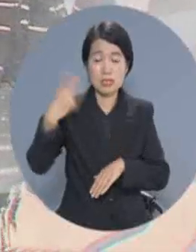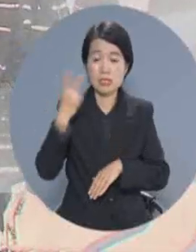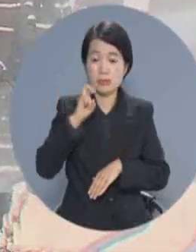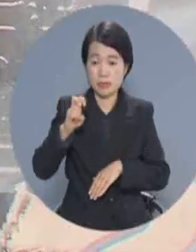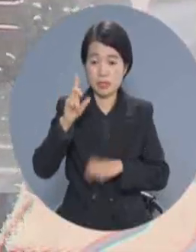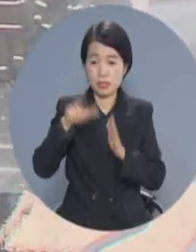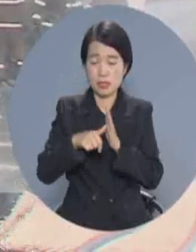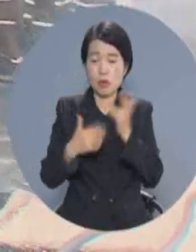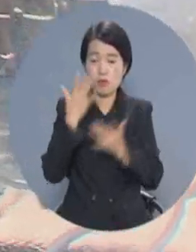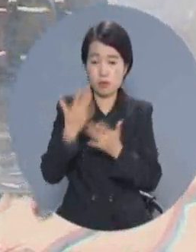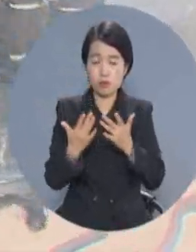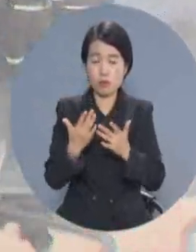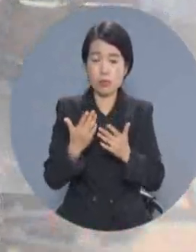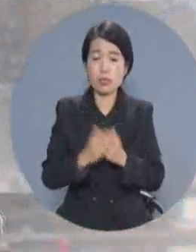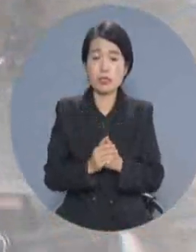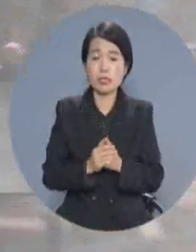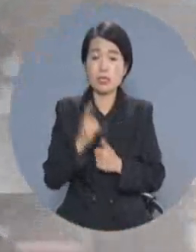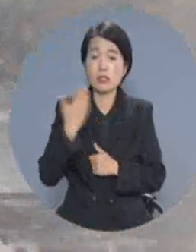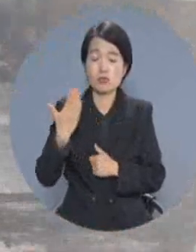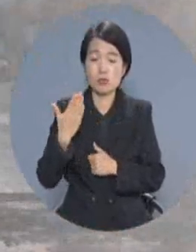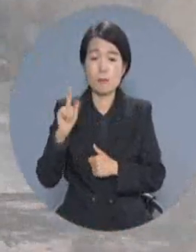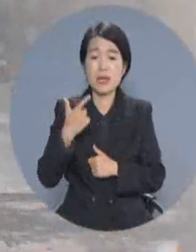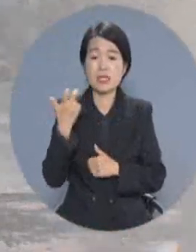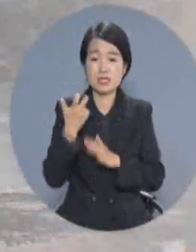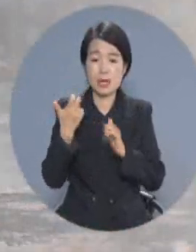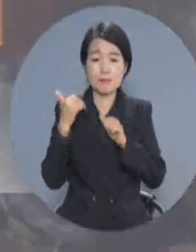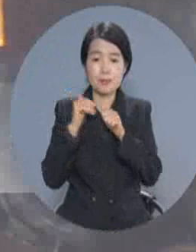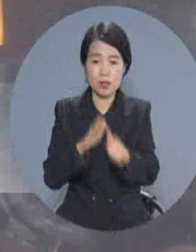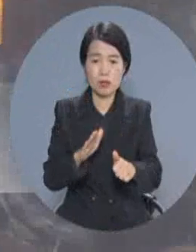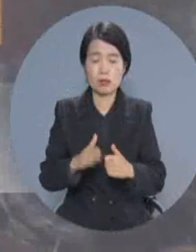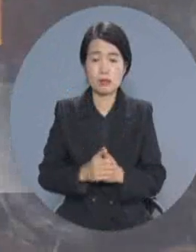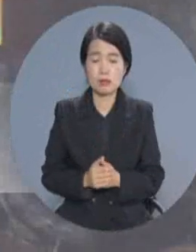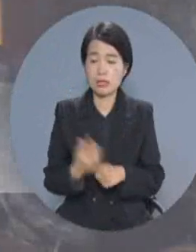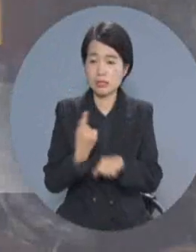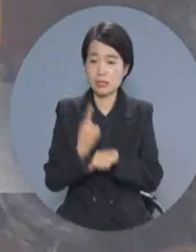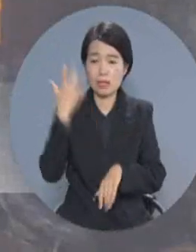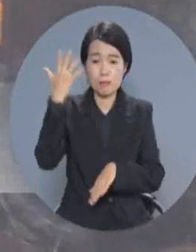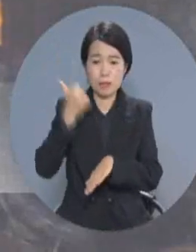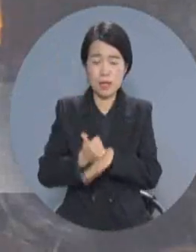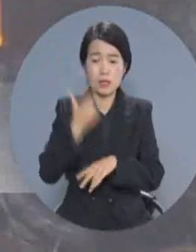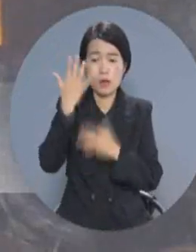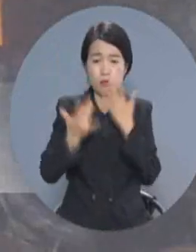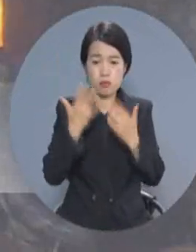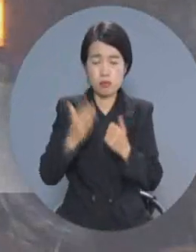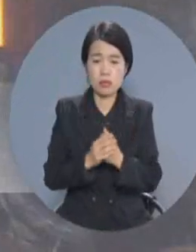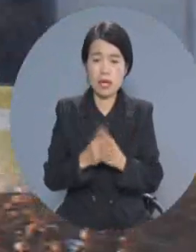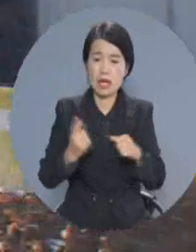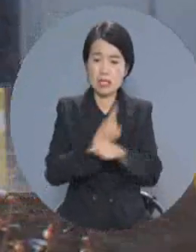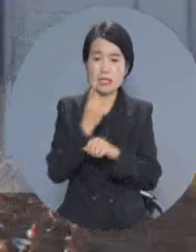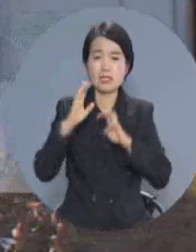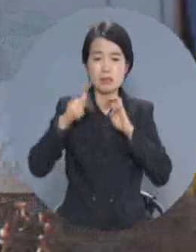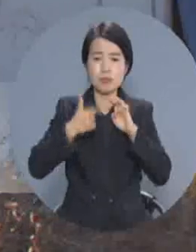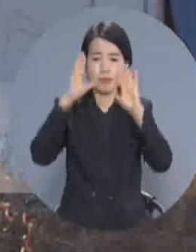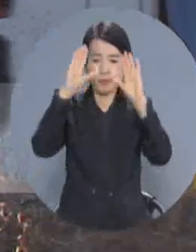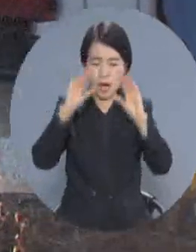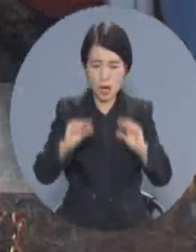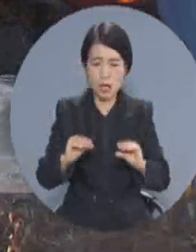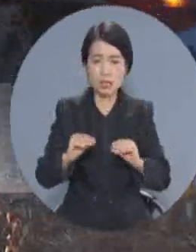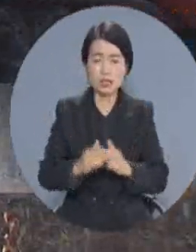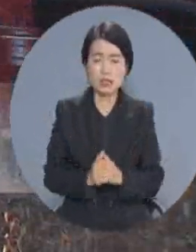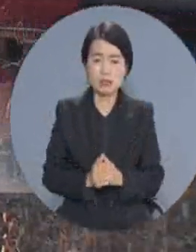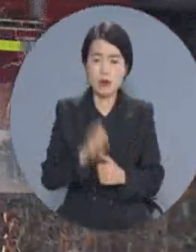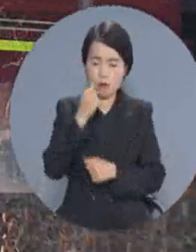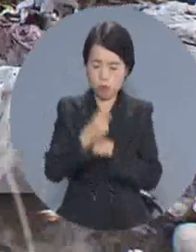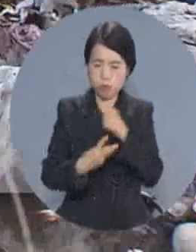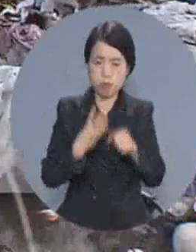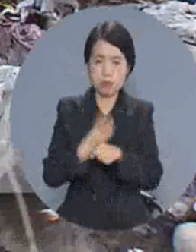2020년에도 불이 나 소방인력 170명이 동원됐고 작년 말에도 불이 나 1시간 30여 분 만에 꺼지는 등